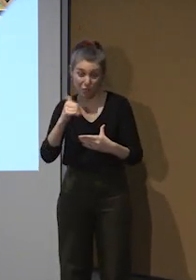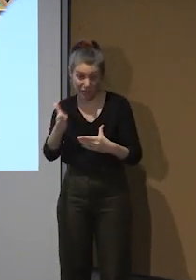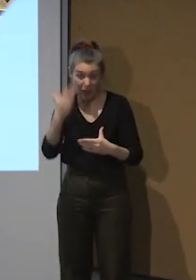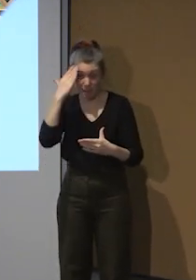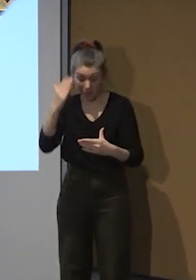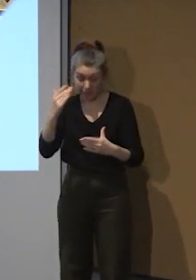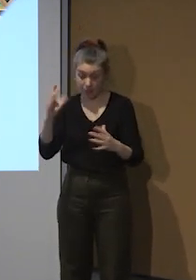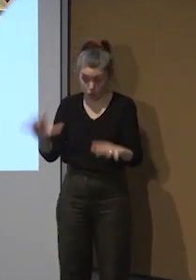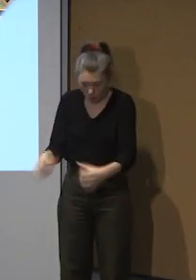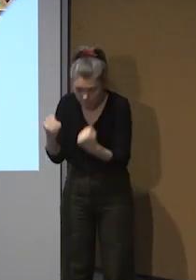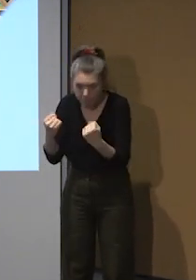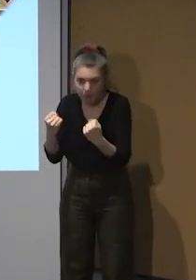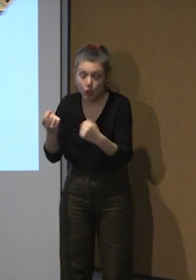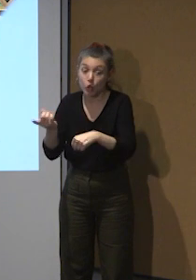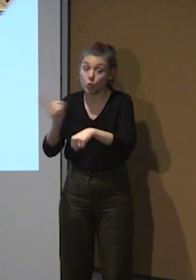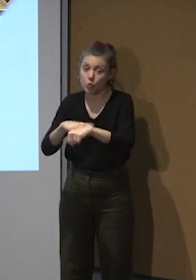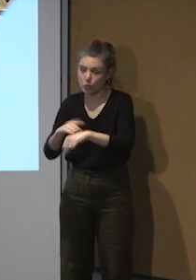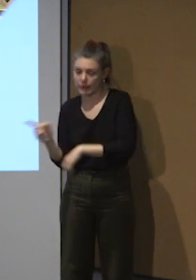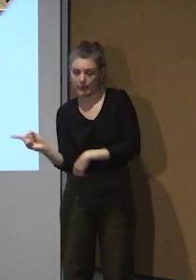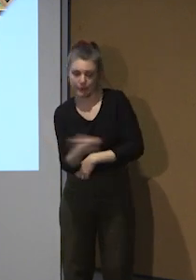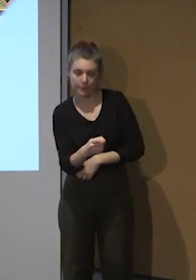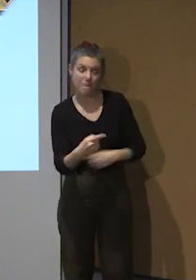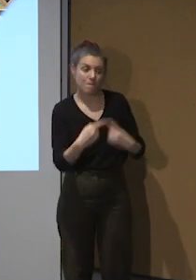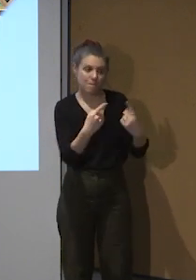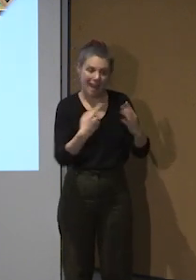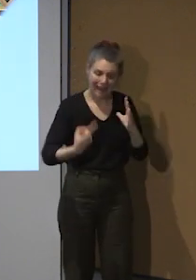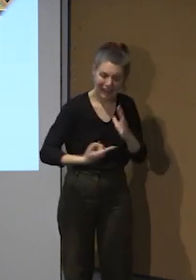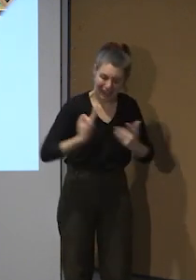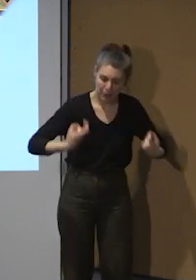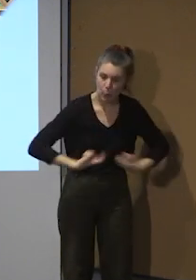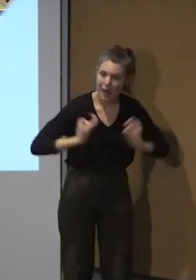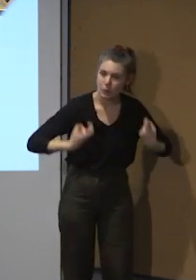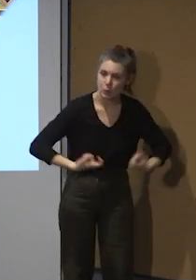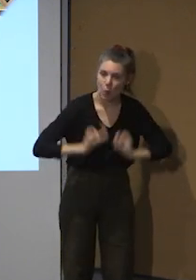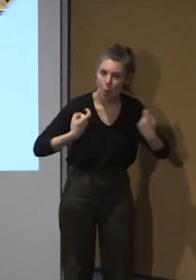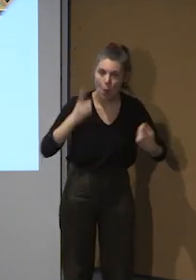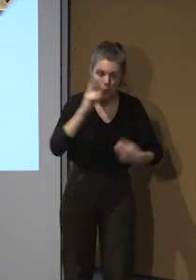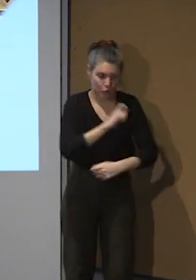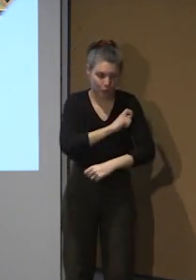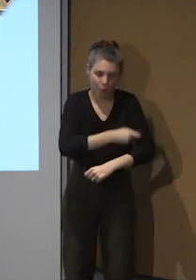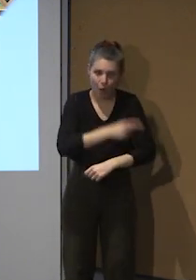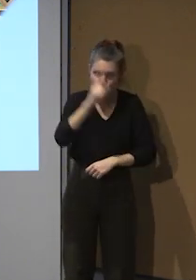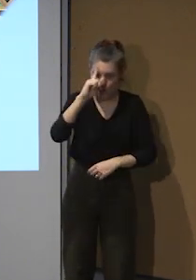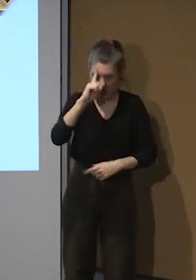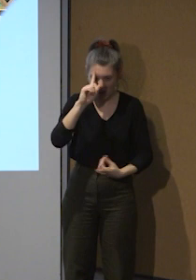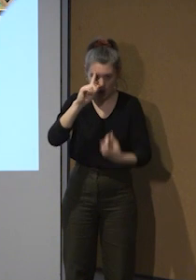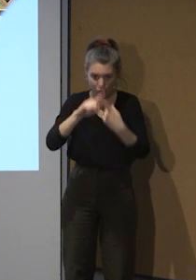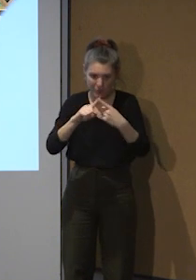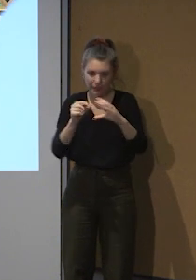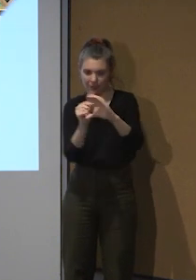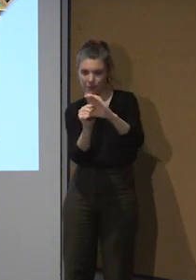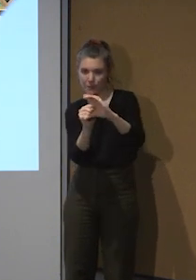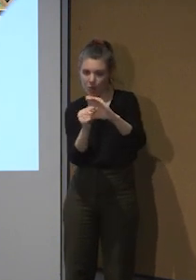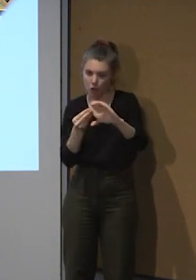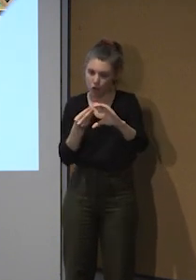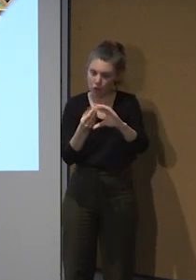assez rapidement après un infarctus, que de faire une activité physique. Ça va favoriser le remodelage du ventricule, c'est-à-dire les